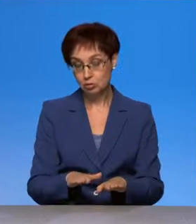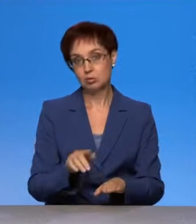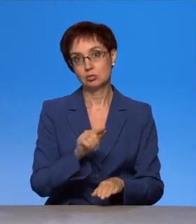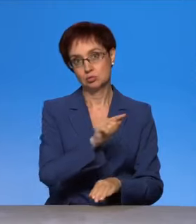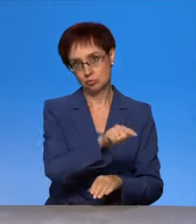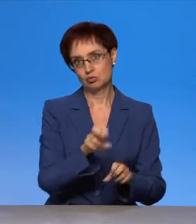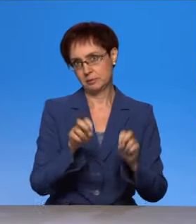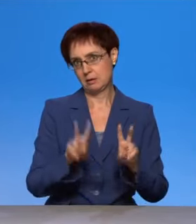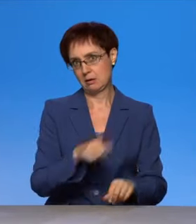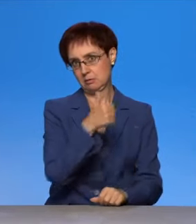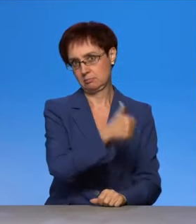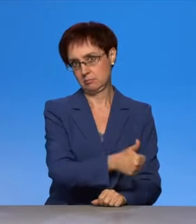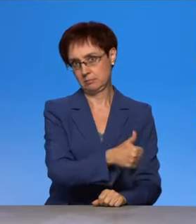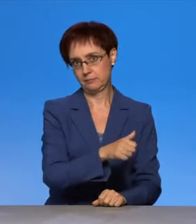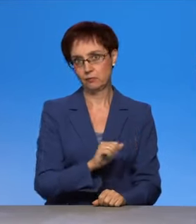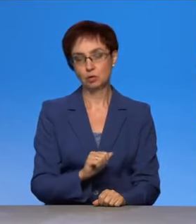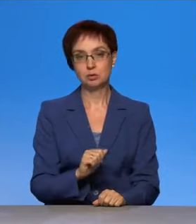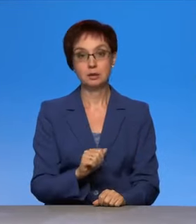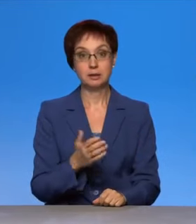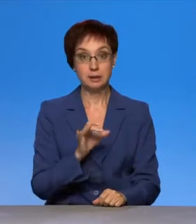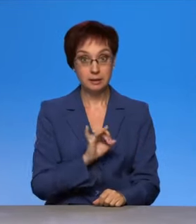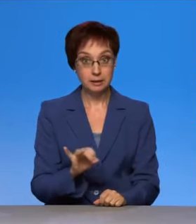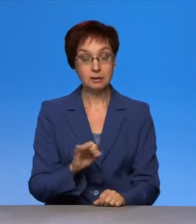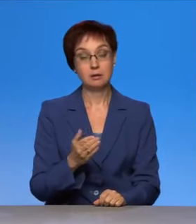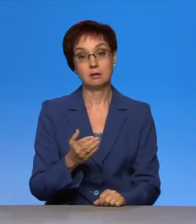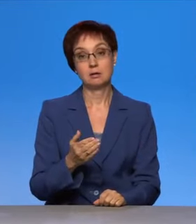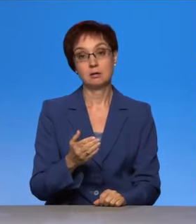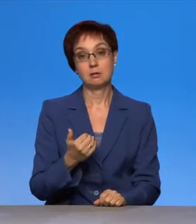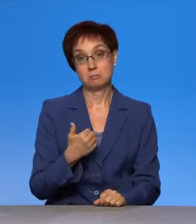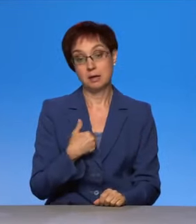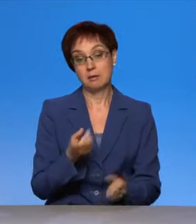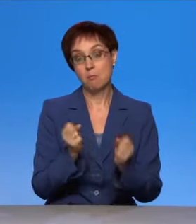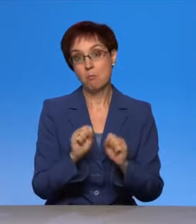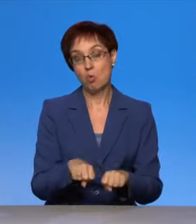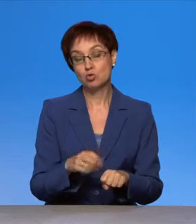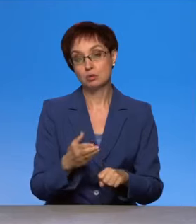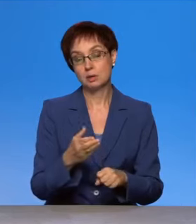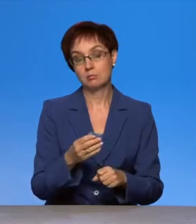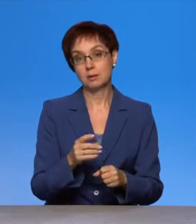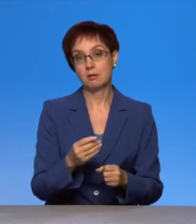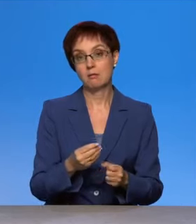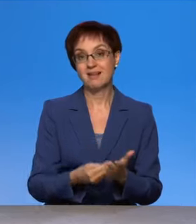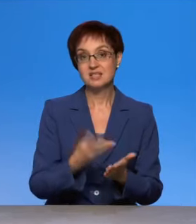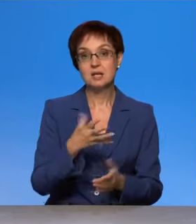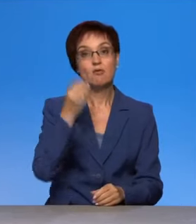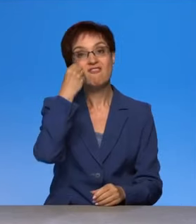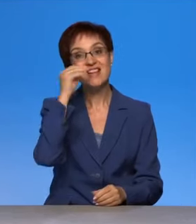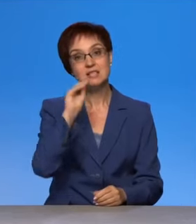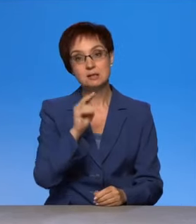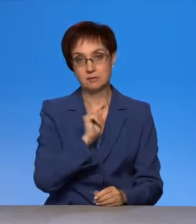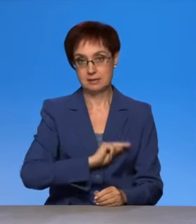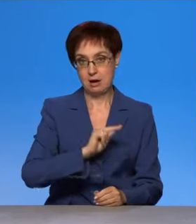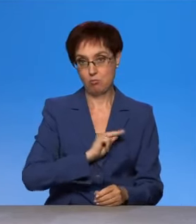это движение эффективно, мы можем судить об эффективности специалиста, о его подходе и так далее. Но